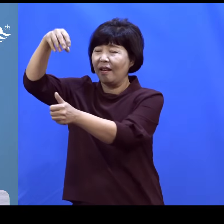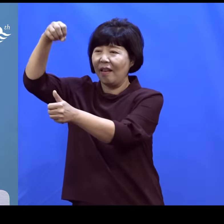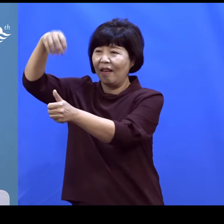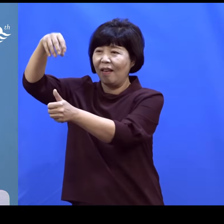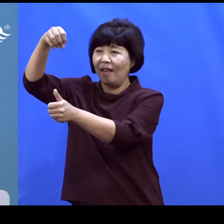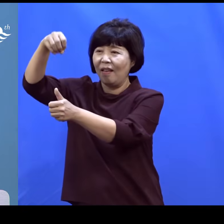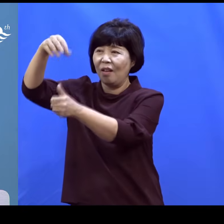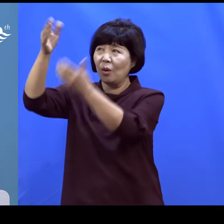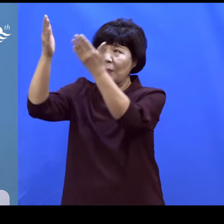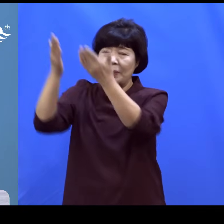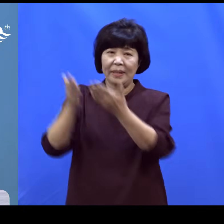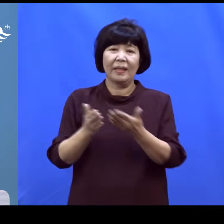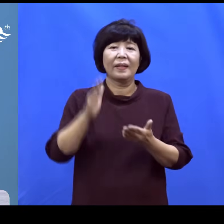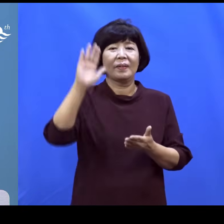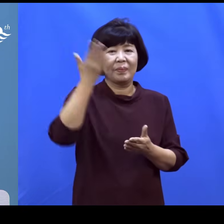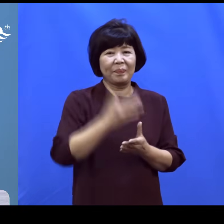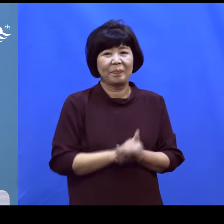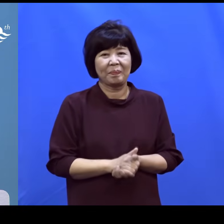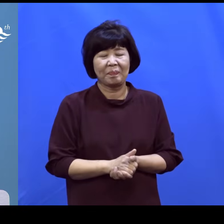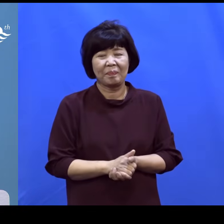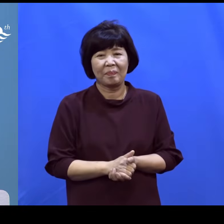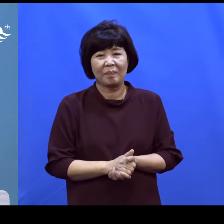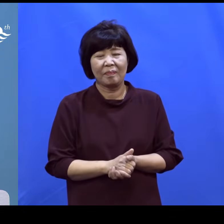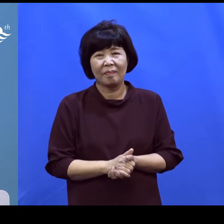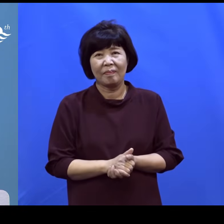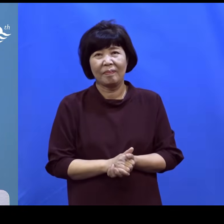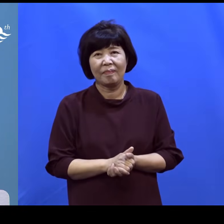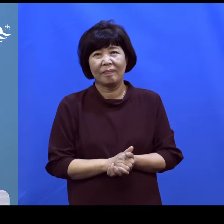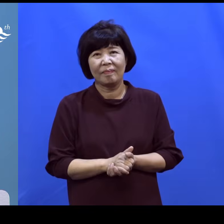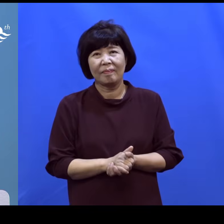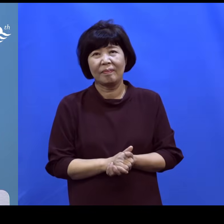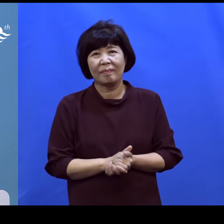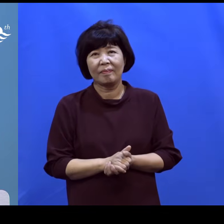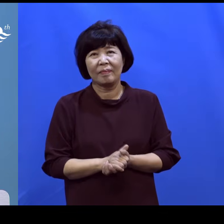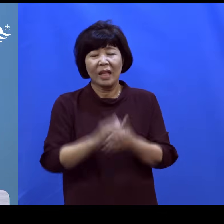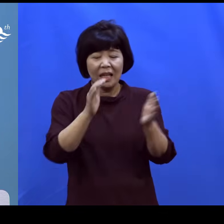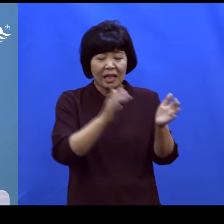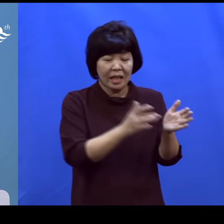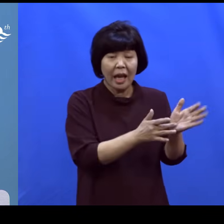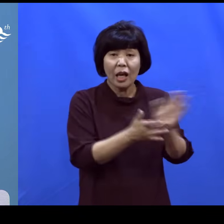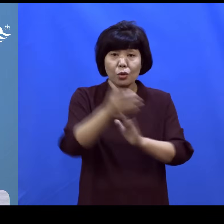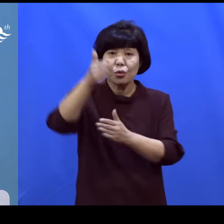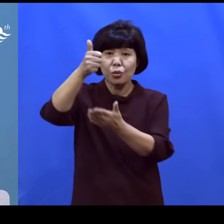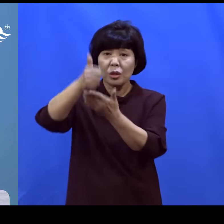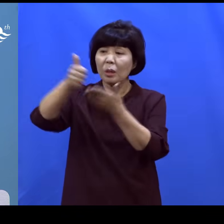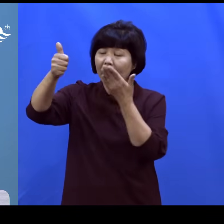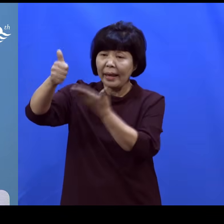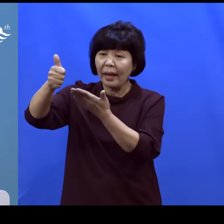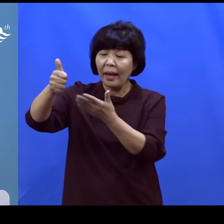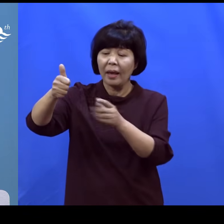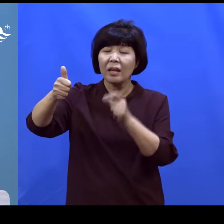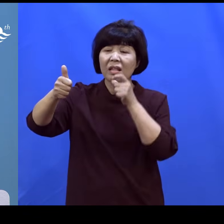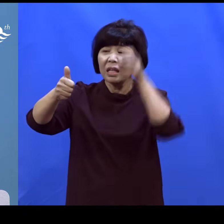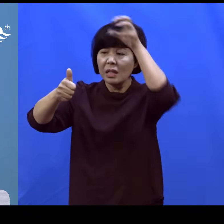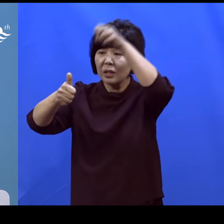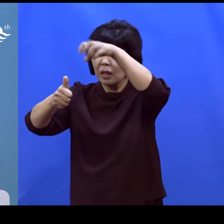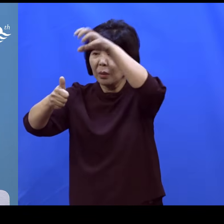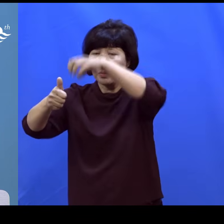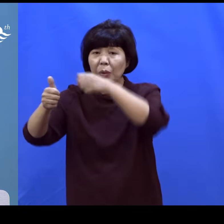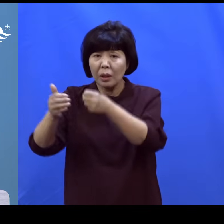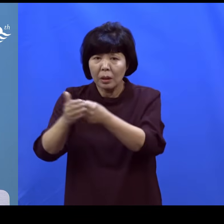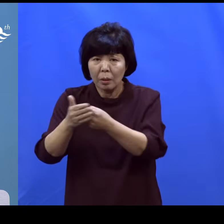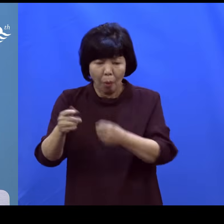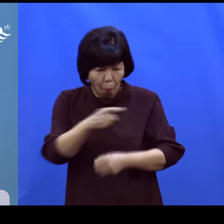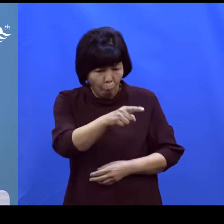예수님에게 세례를 내가 베풀 수 없다고 하죠. 그런데 허락하라는 거죠. 여러분, 예수님마저도 이 세례 요한에게 세례를